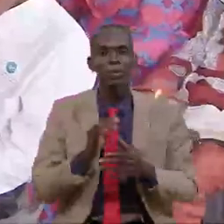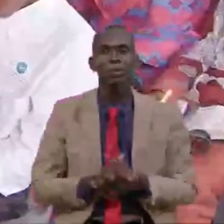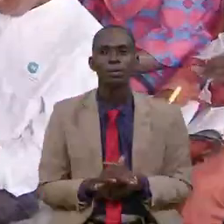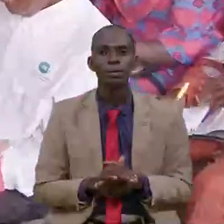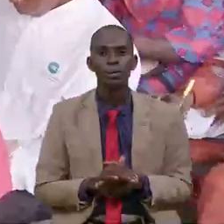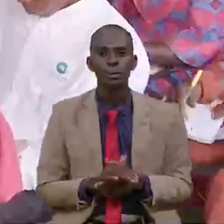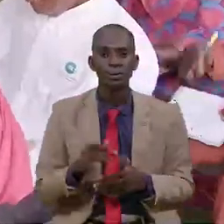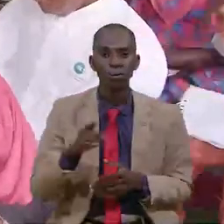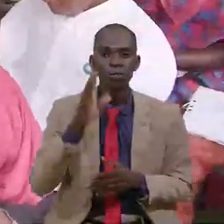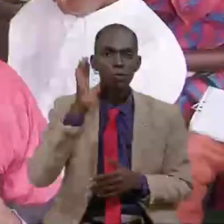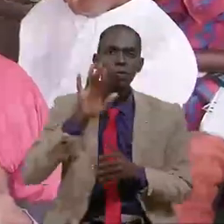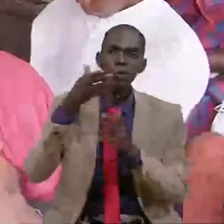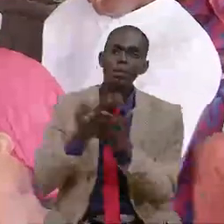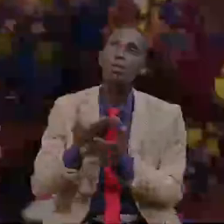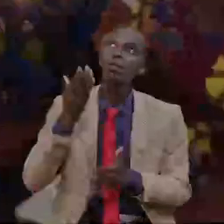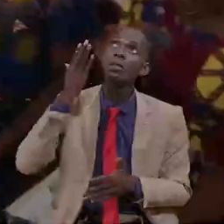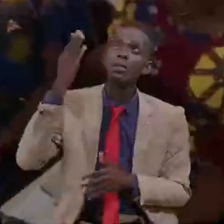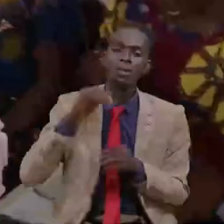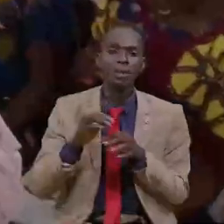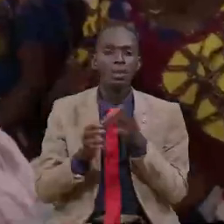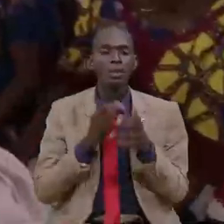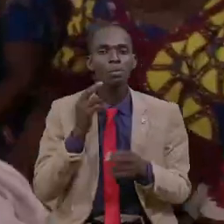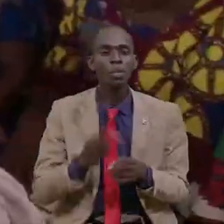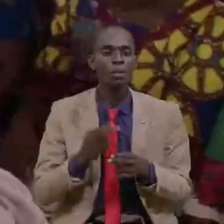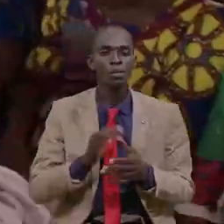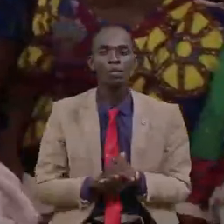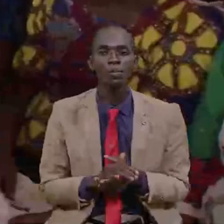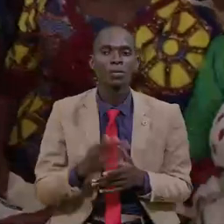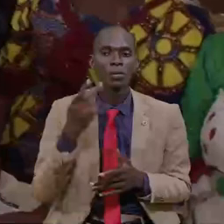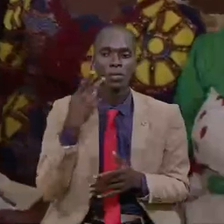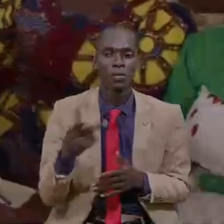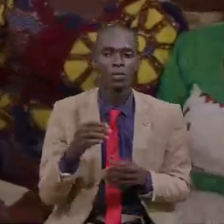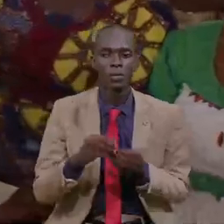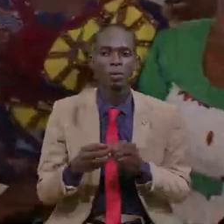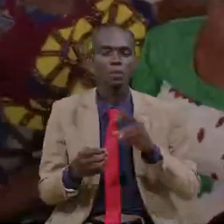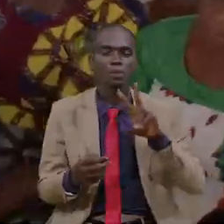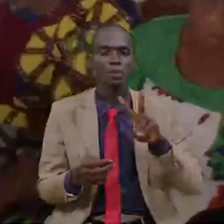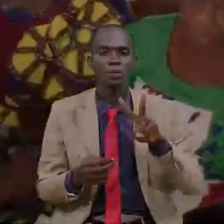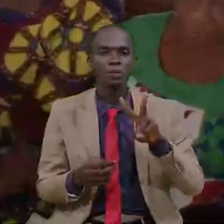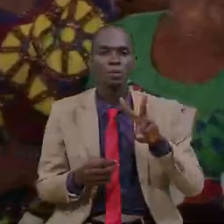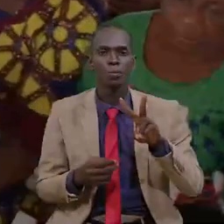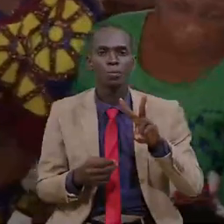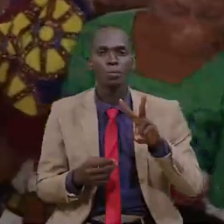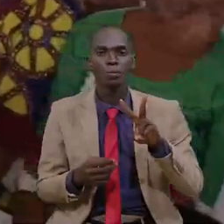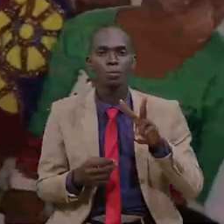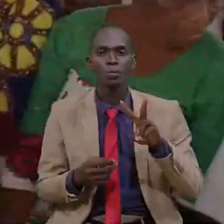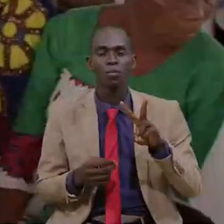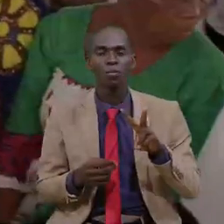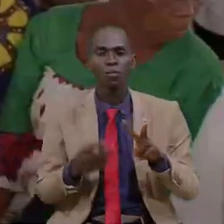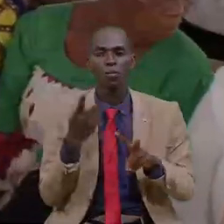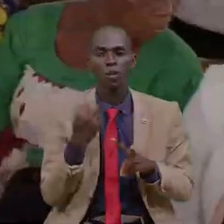Jésus. Et tu y arriveras au nom de Jésus. Deuxième élément maintenant,